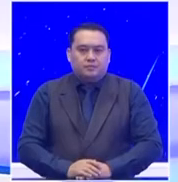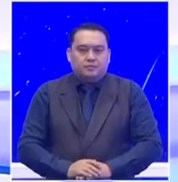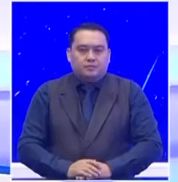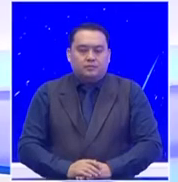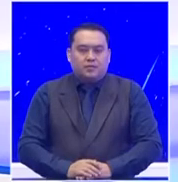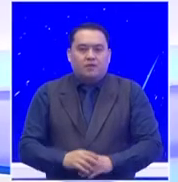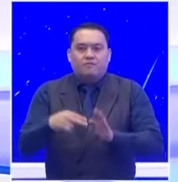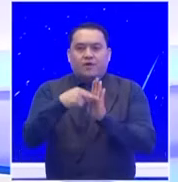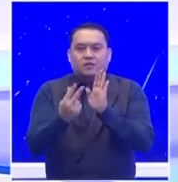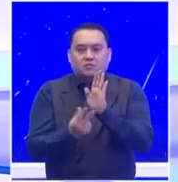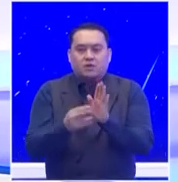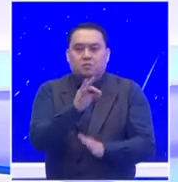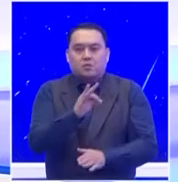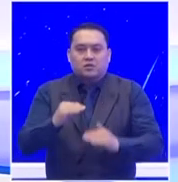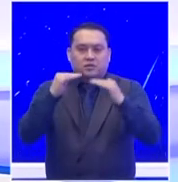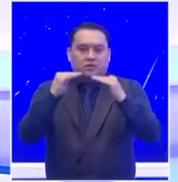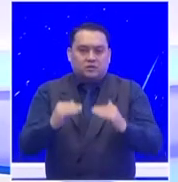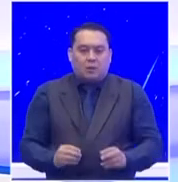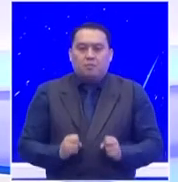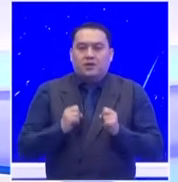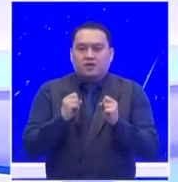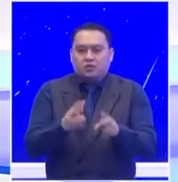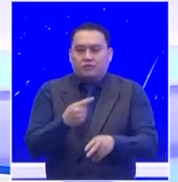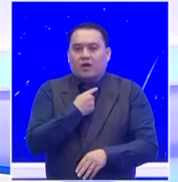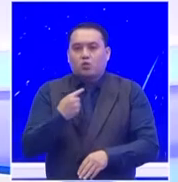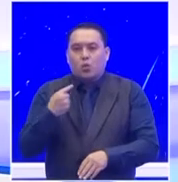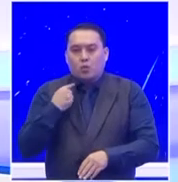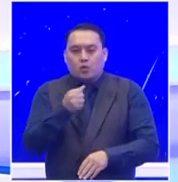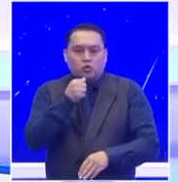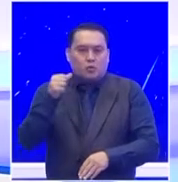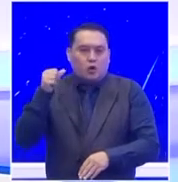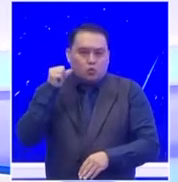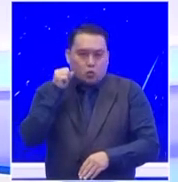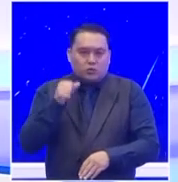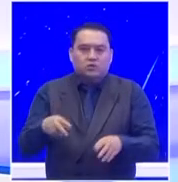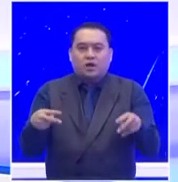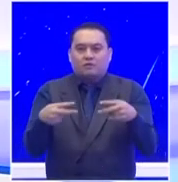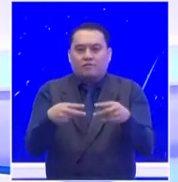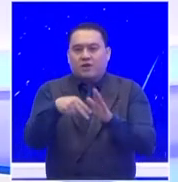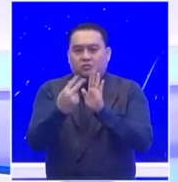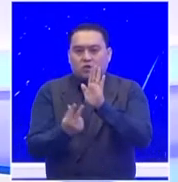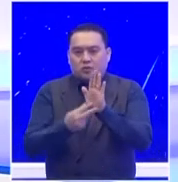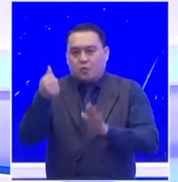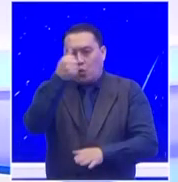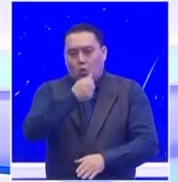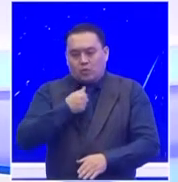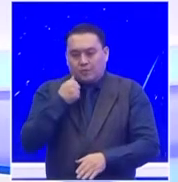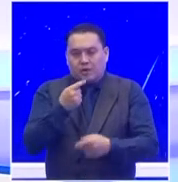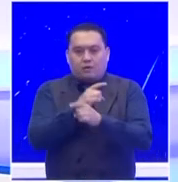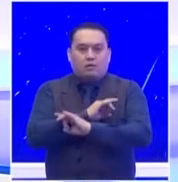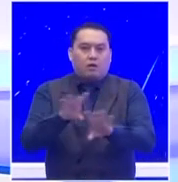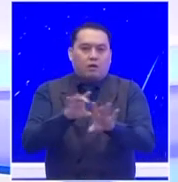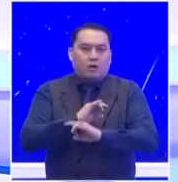Почти на 18% снизилось количество преступлений в Талдыкургане в прошлом году по сравнению с 2018 годом. Об этом